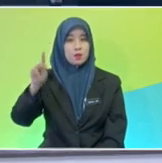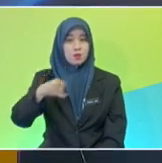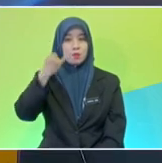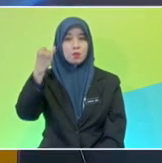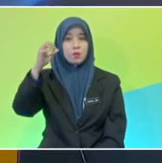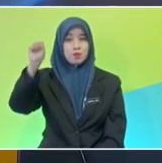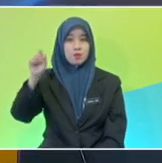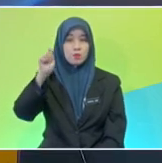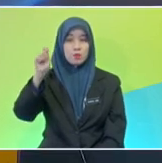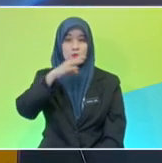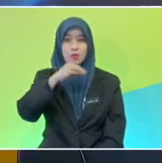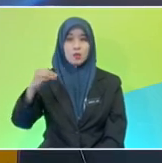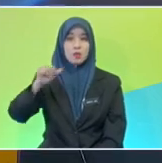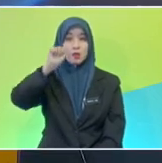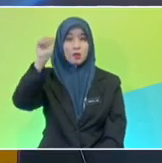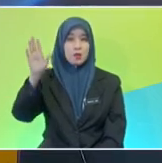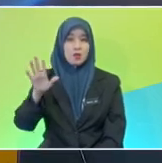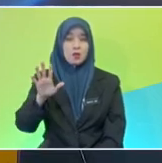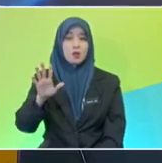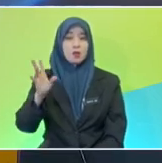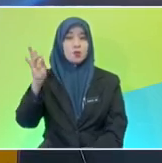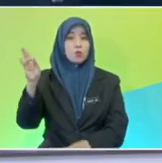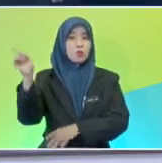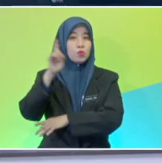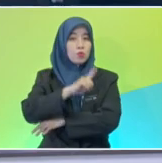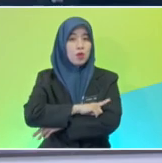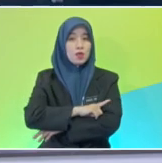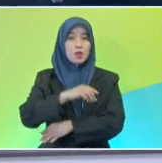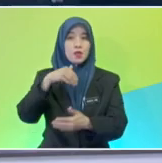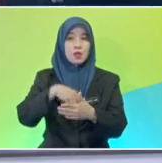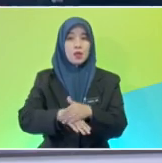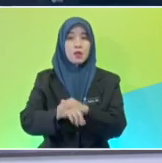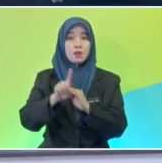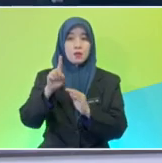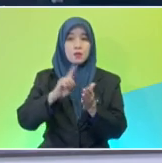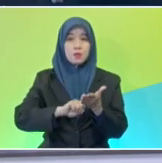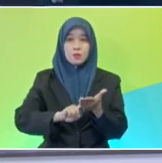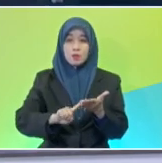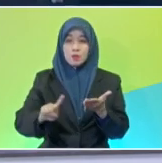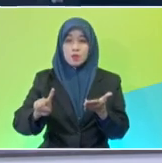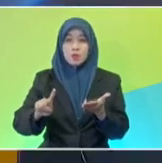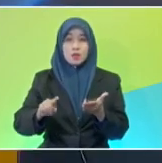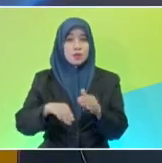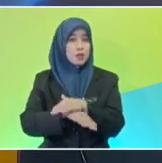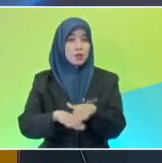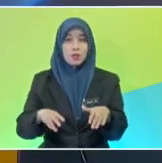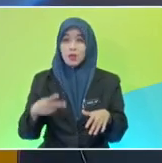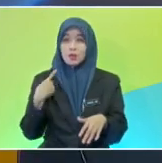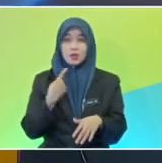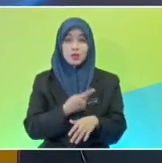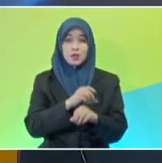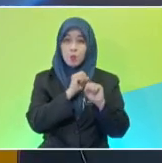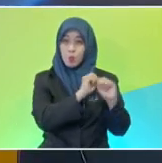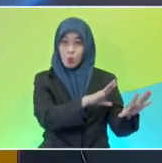dan Ahad. Tujuh hari dalam seminggu, jangan kita bazir